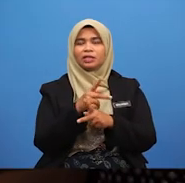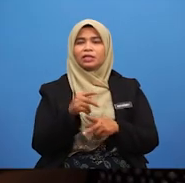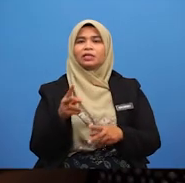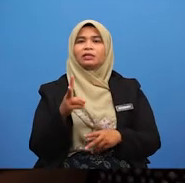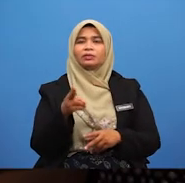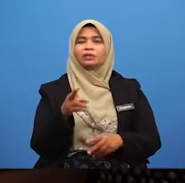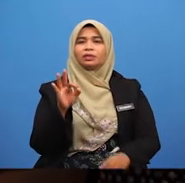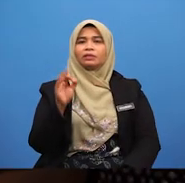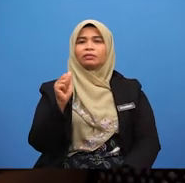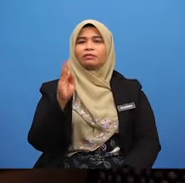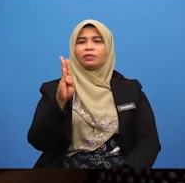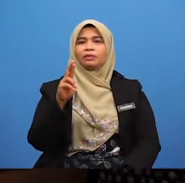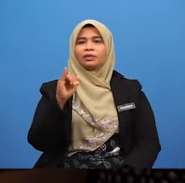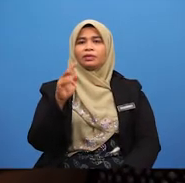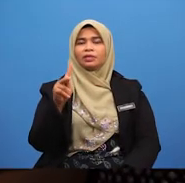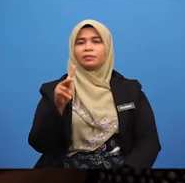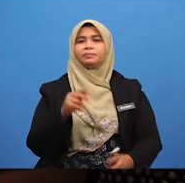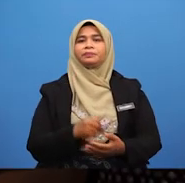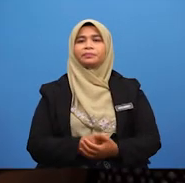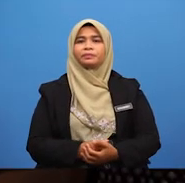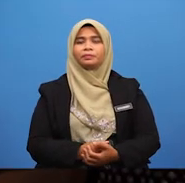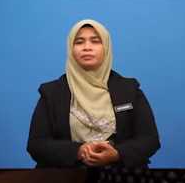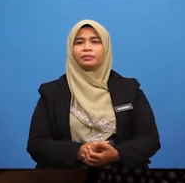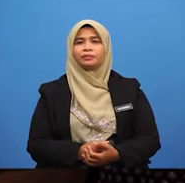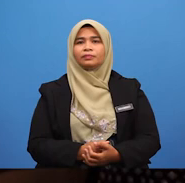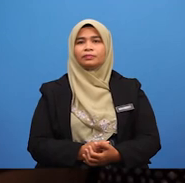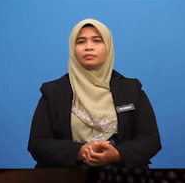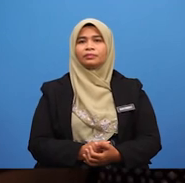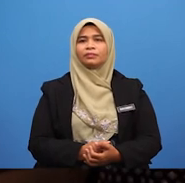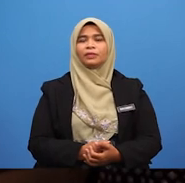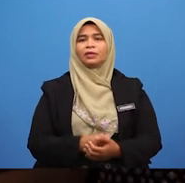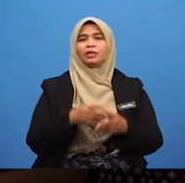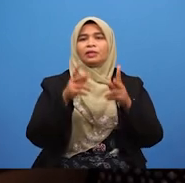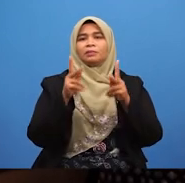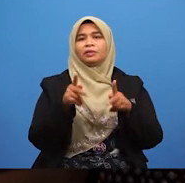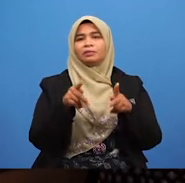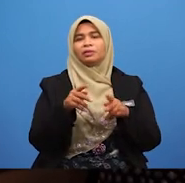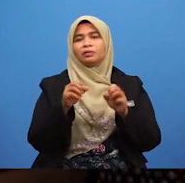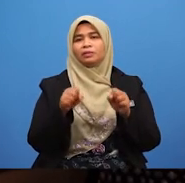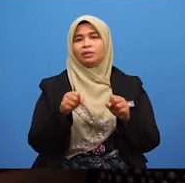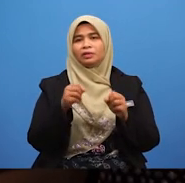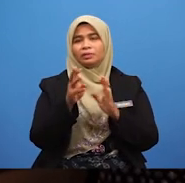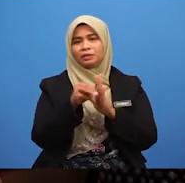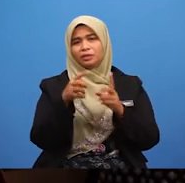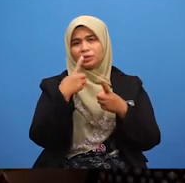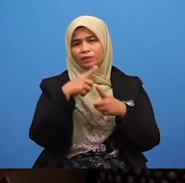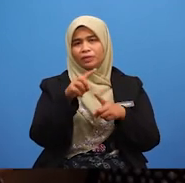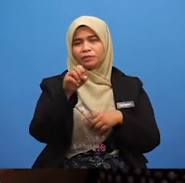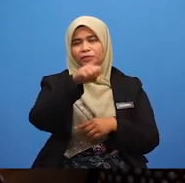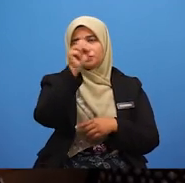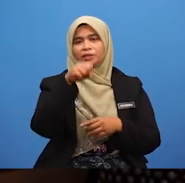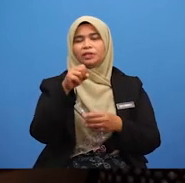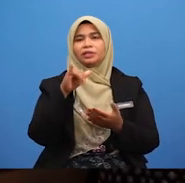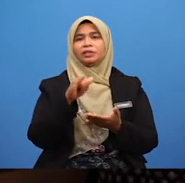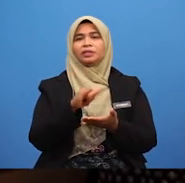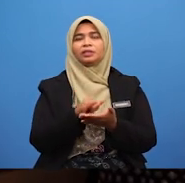Okey, pelajar-pelajar boleh menjawab soalan tersebut dan berkongsi jawapan dengan kawan-kawan kamu.